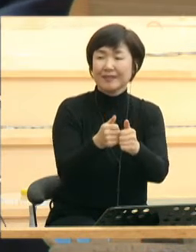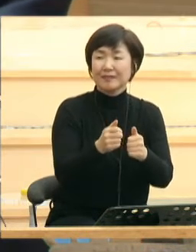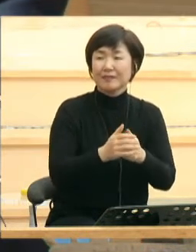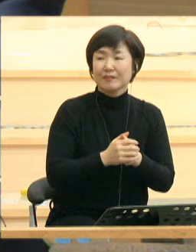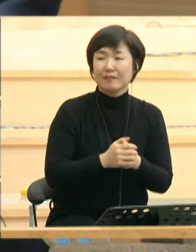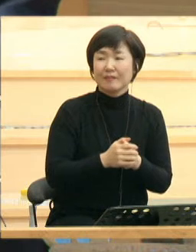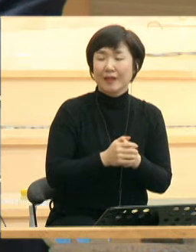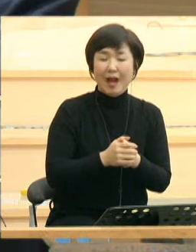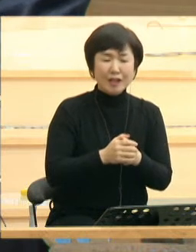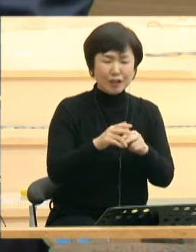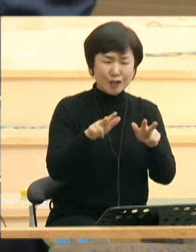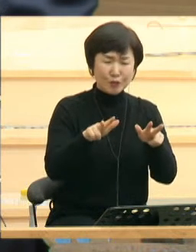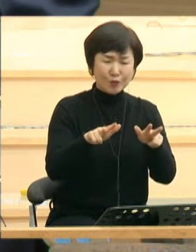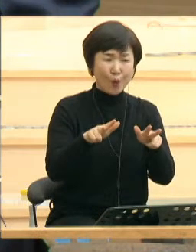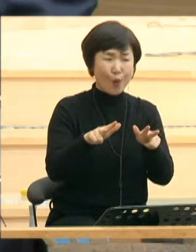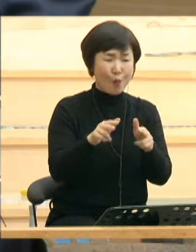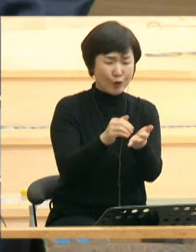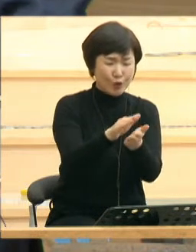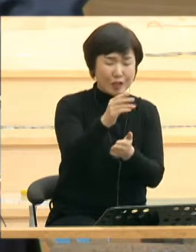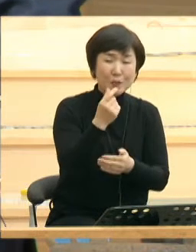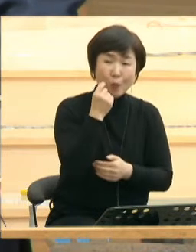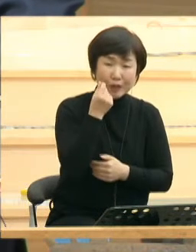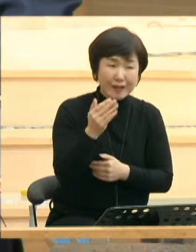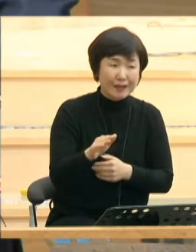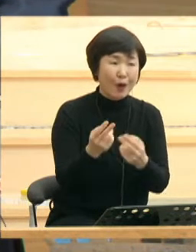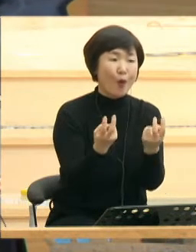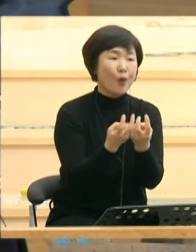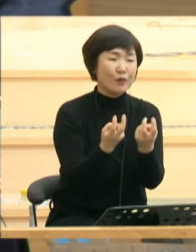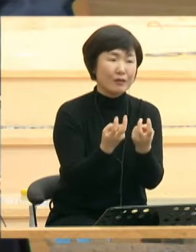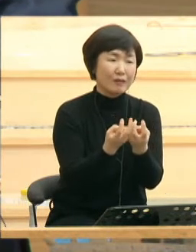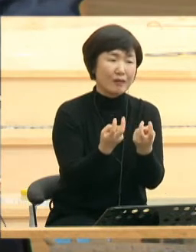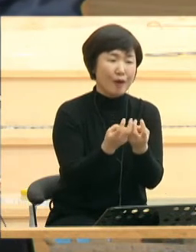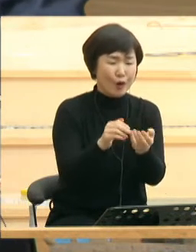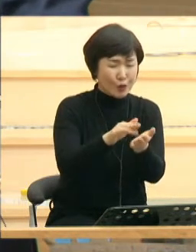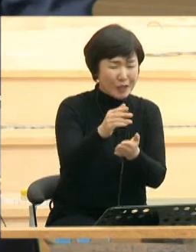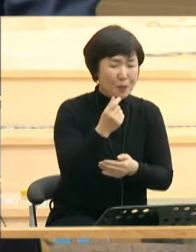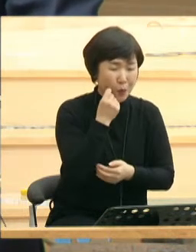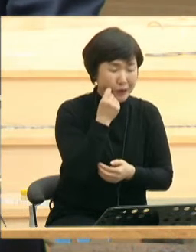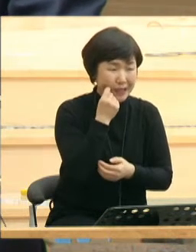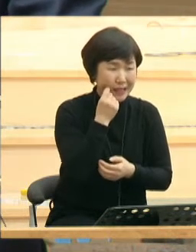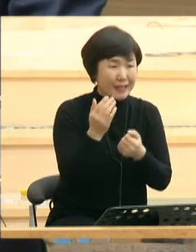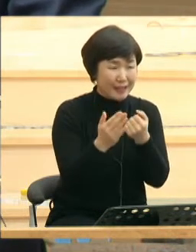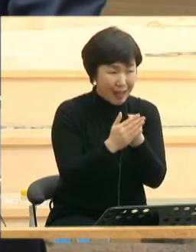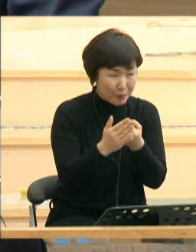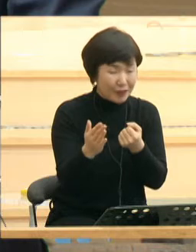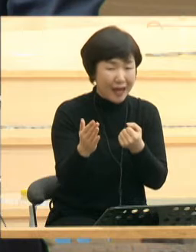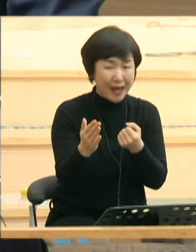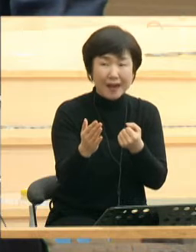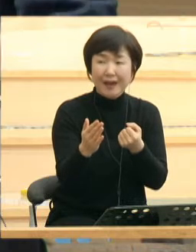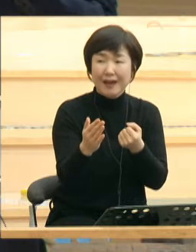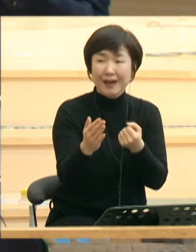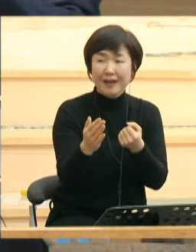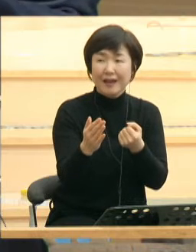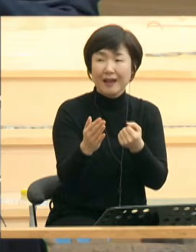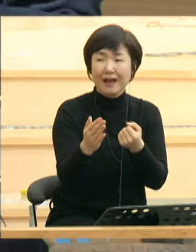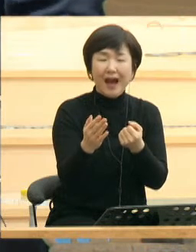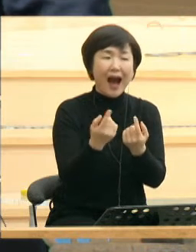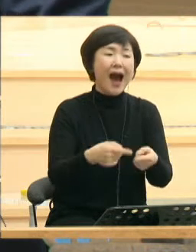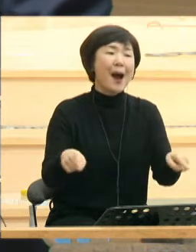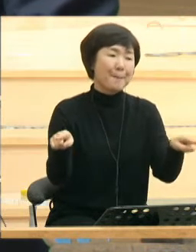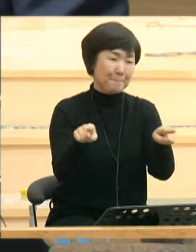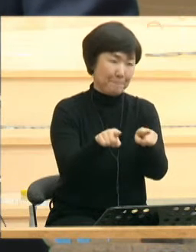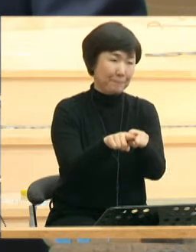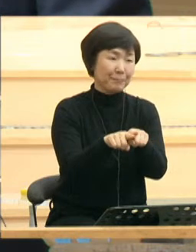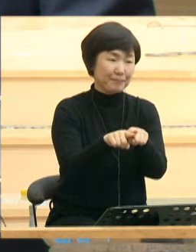쫓아 내지 못했는데 그래서 어떻게 따고 말합니까 쫓아내지 못했으므로 보입니까 함께